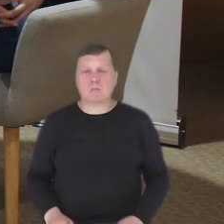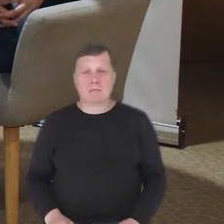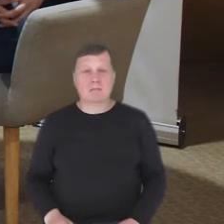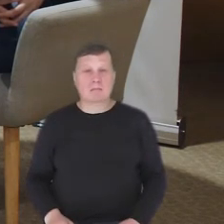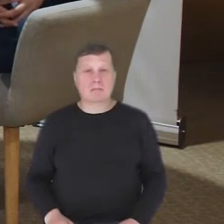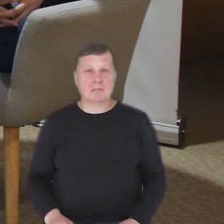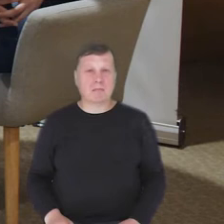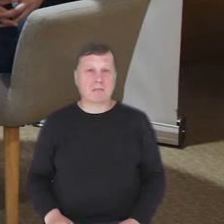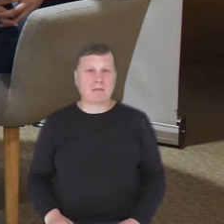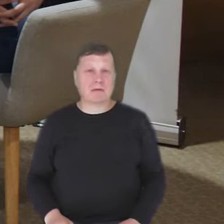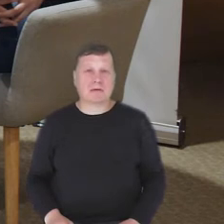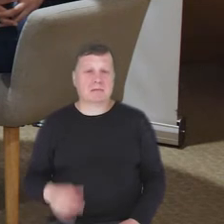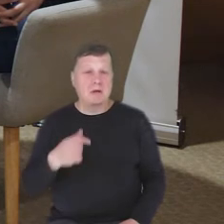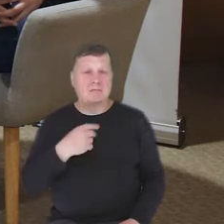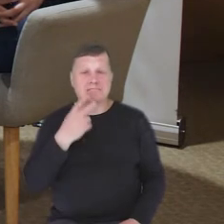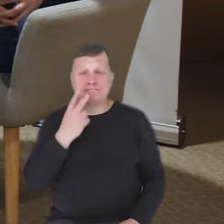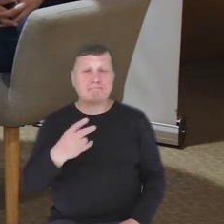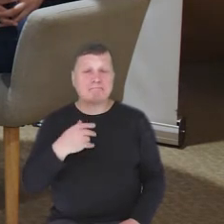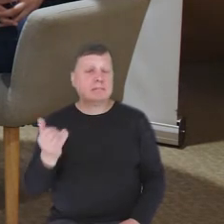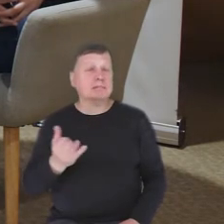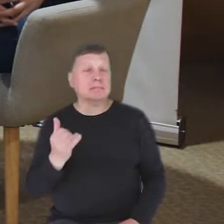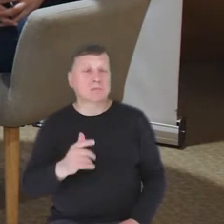zawsze widzę, że ze stron